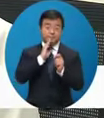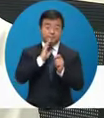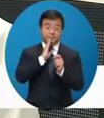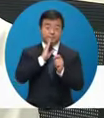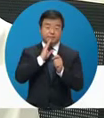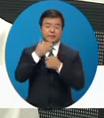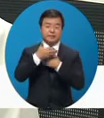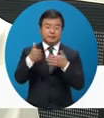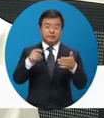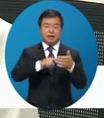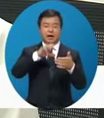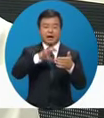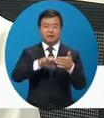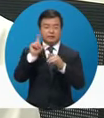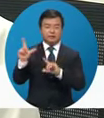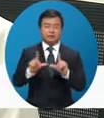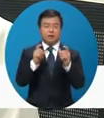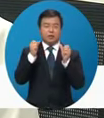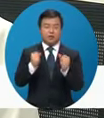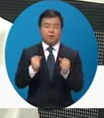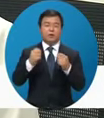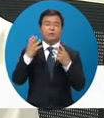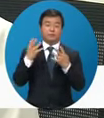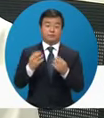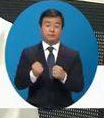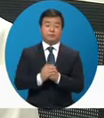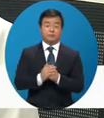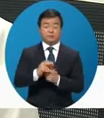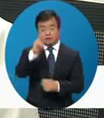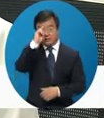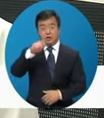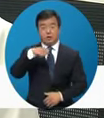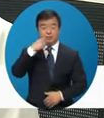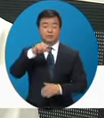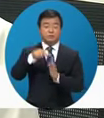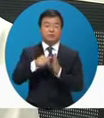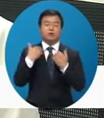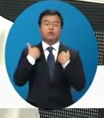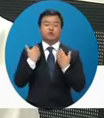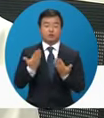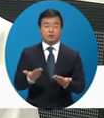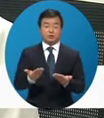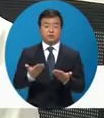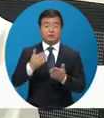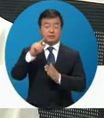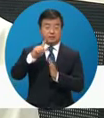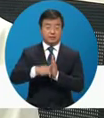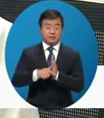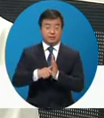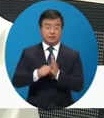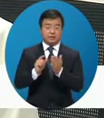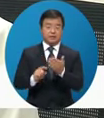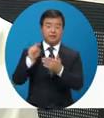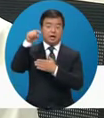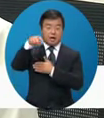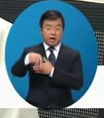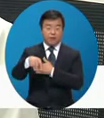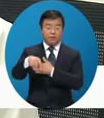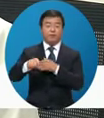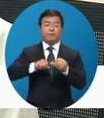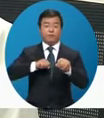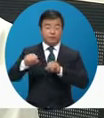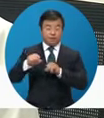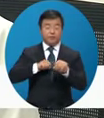있다가 생활하는 경우가 많은데요. 점심시간이라든지 쉬는 시간에 짬짬이 야외, 실외